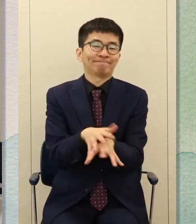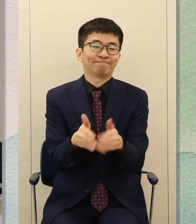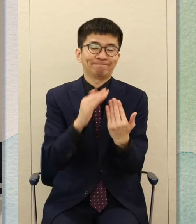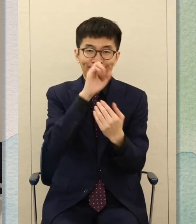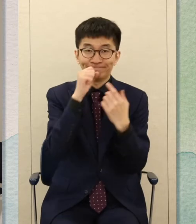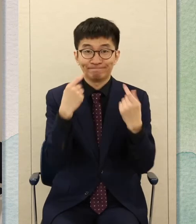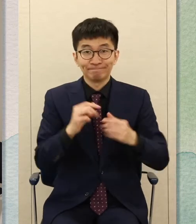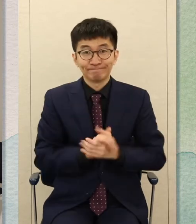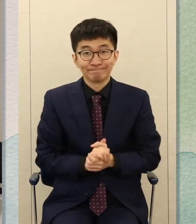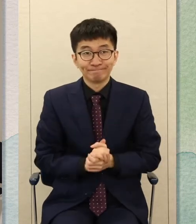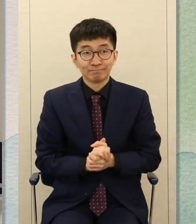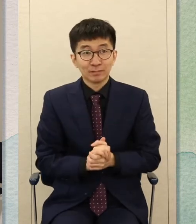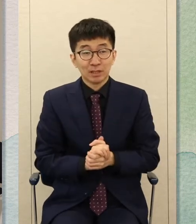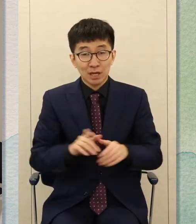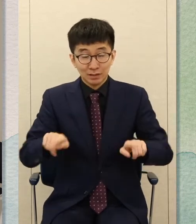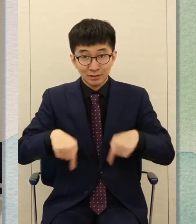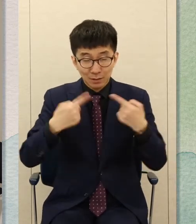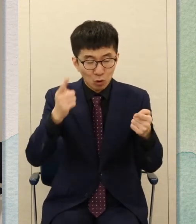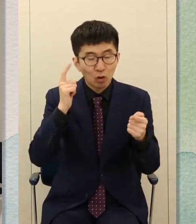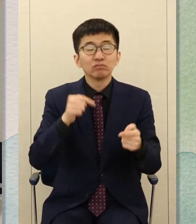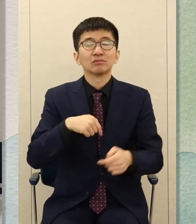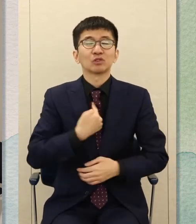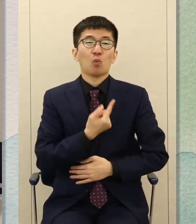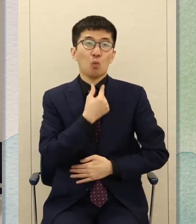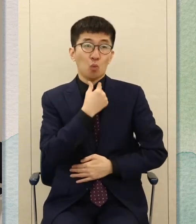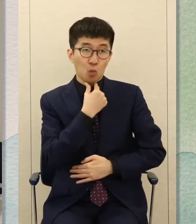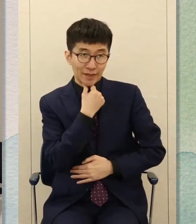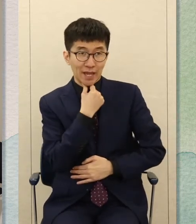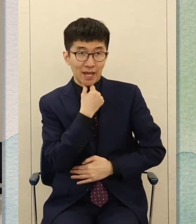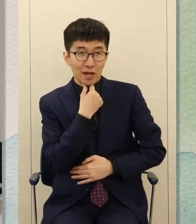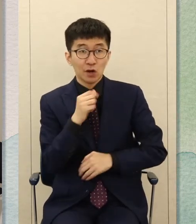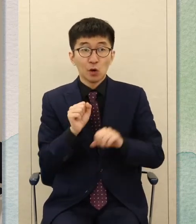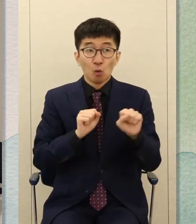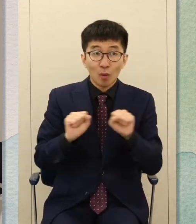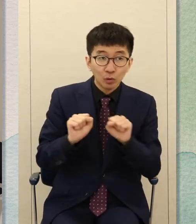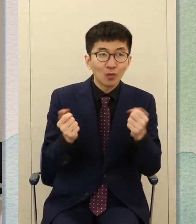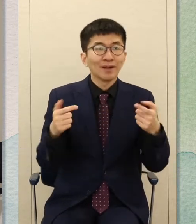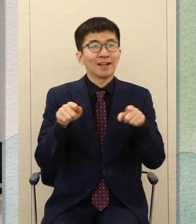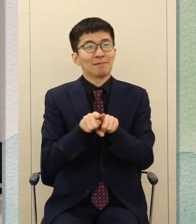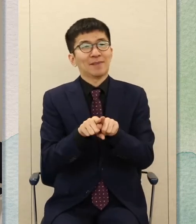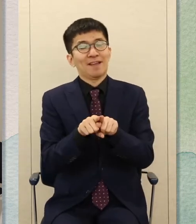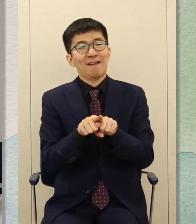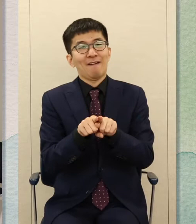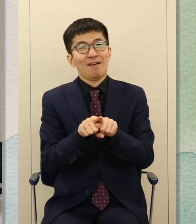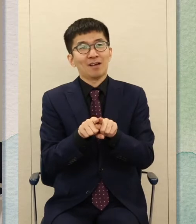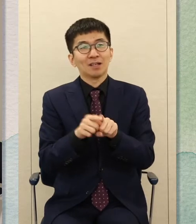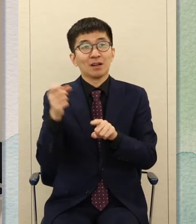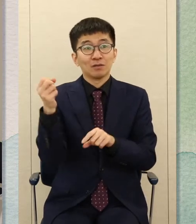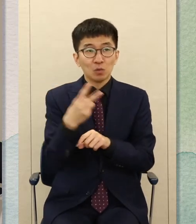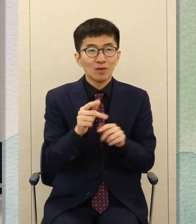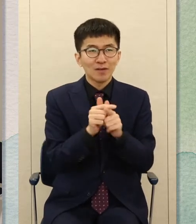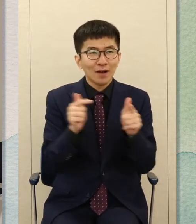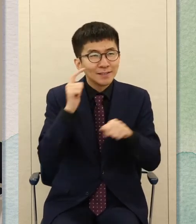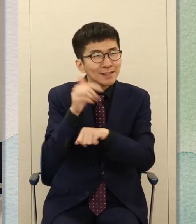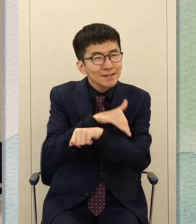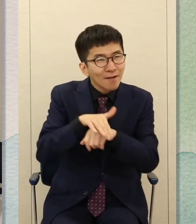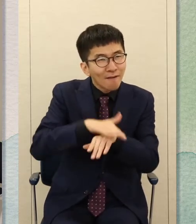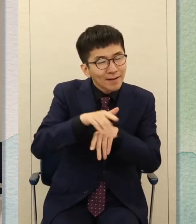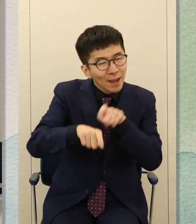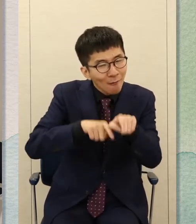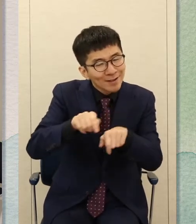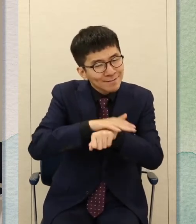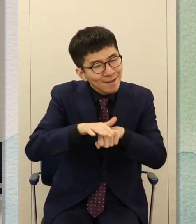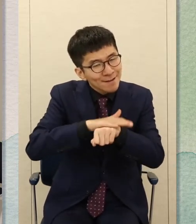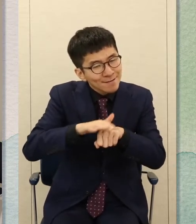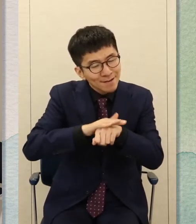참여는 자발적으로, 생각은 스스로, 고민은 함께. 예, 이런 것들을 철저하게 지켜가면서, 저런 원칙을